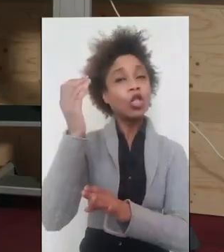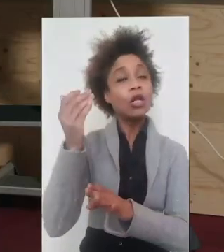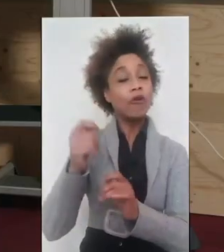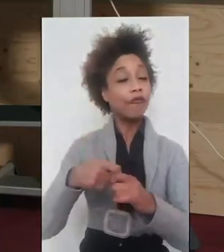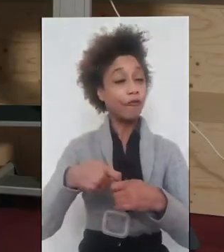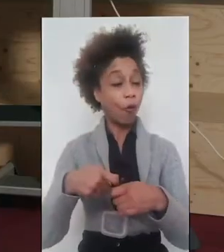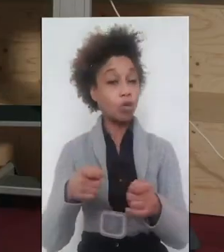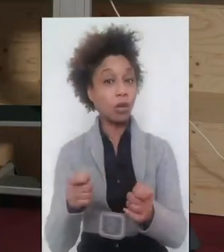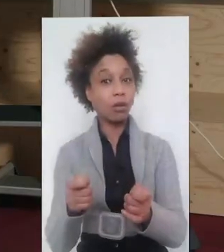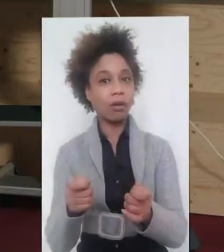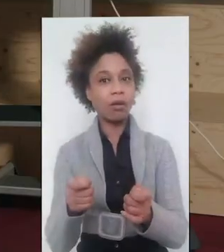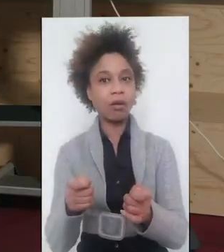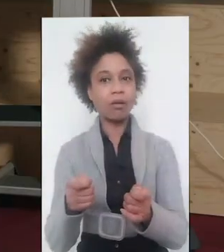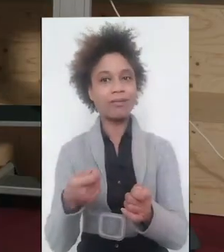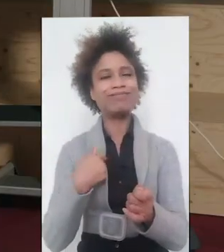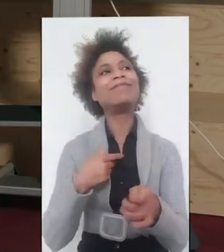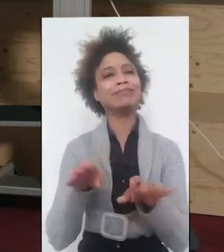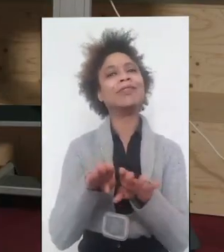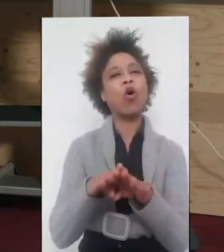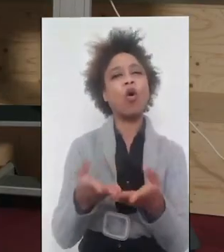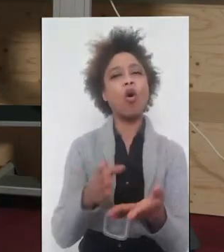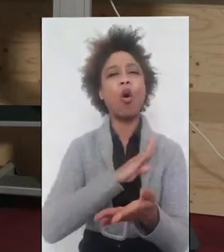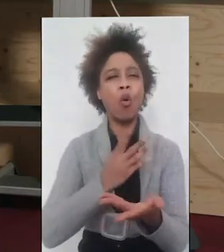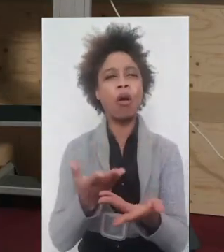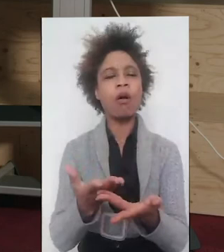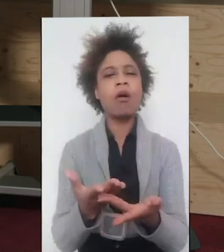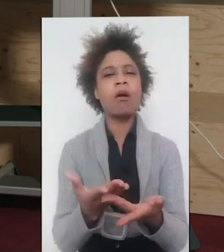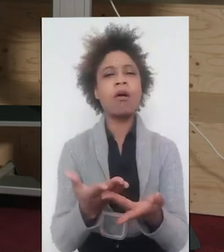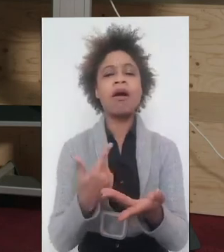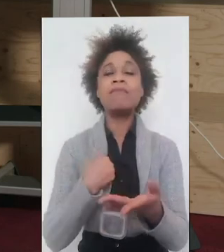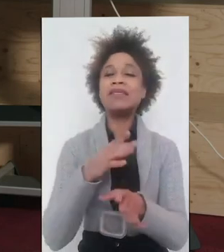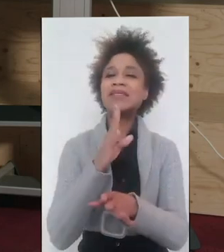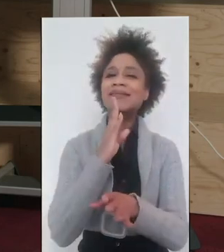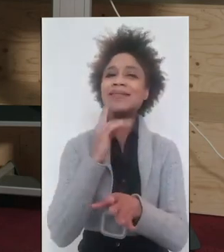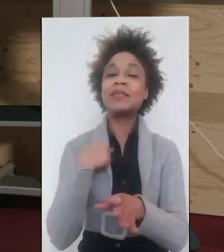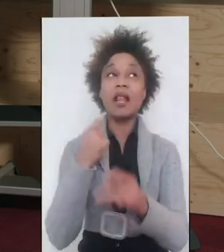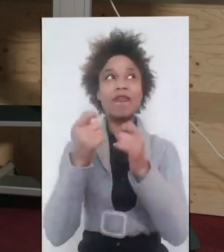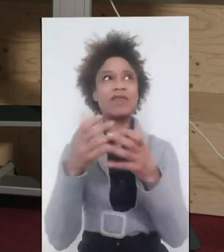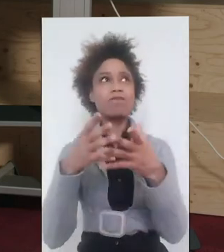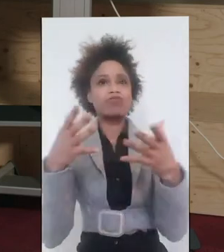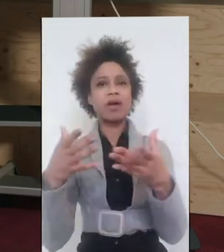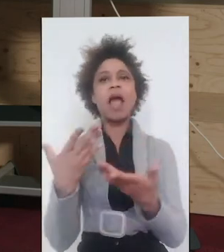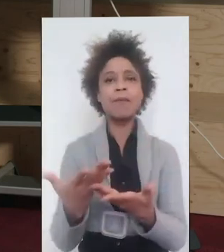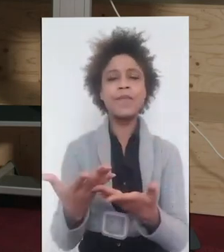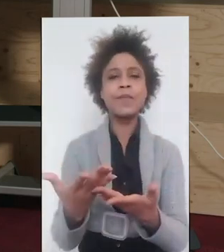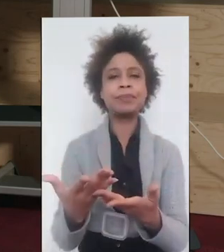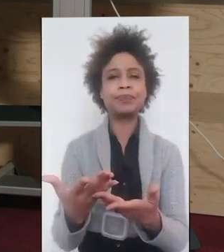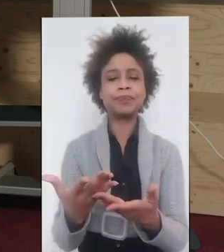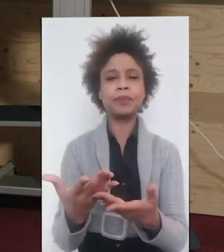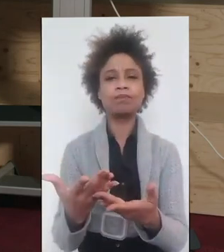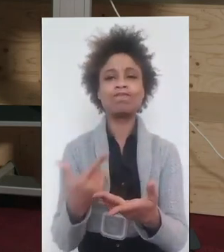dan ook beter. Dus ja, dan is je cirkel rond. Ja, mooi. Redo, ik noemde net al eventjes